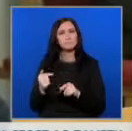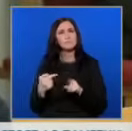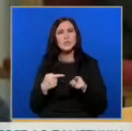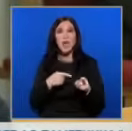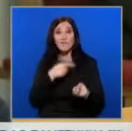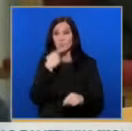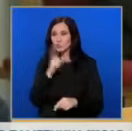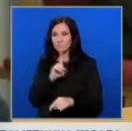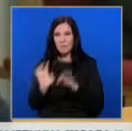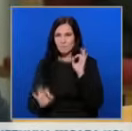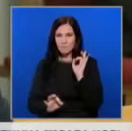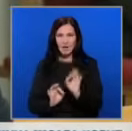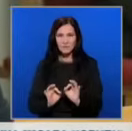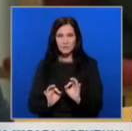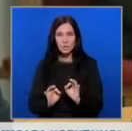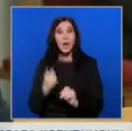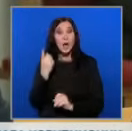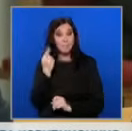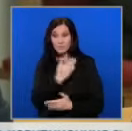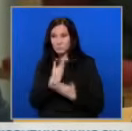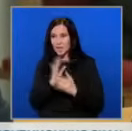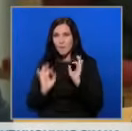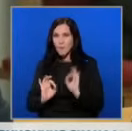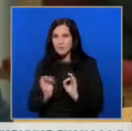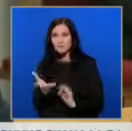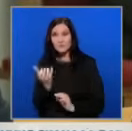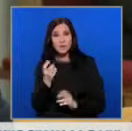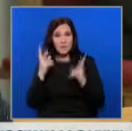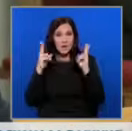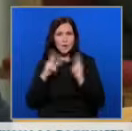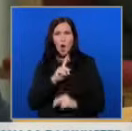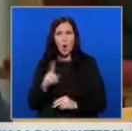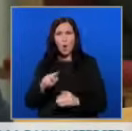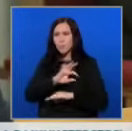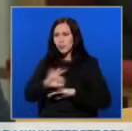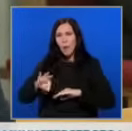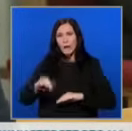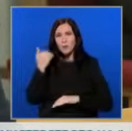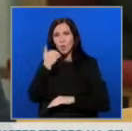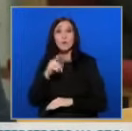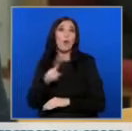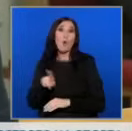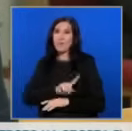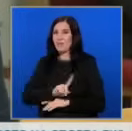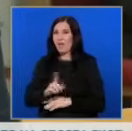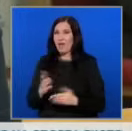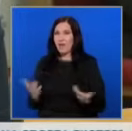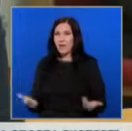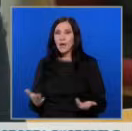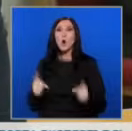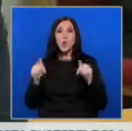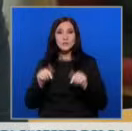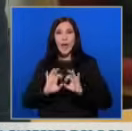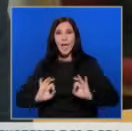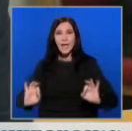години, е неправилен. Първо, в последния момент, че взимаме решение кой проект е добър и кой не е. От сега